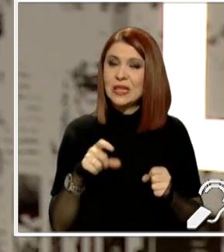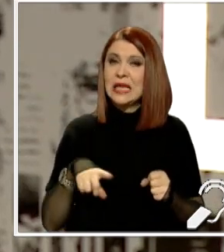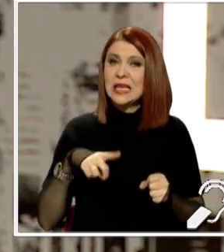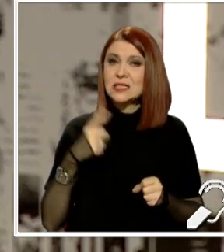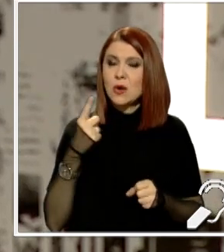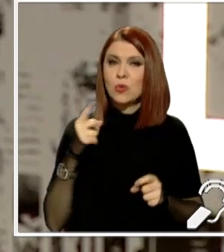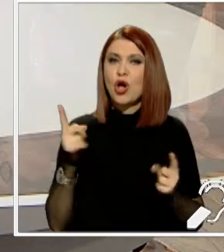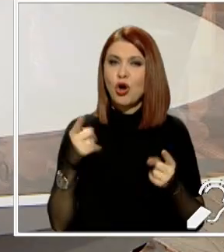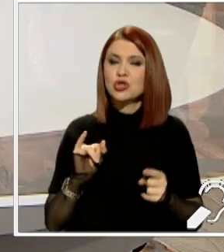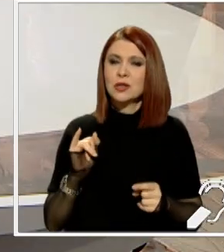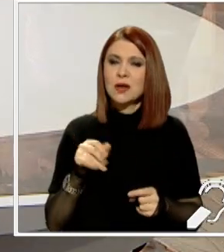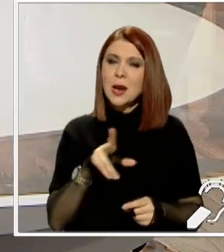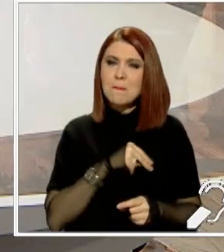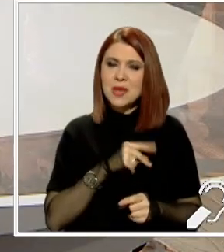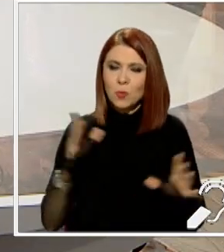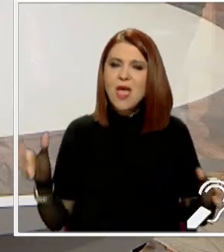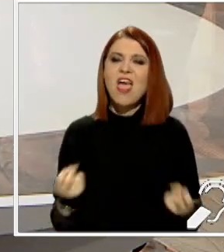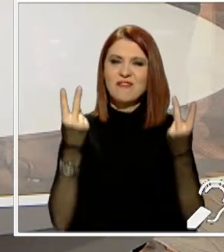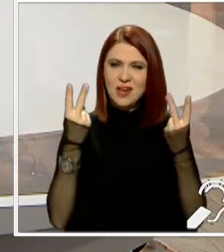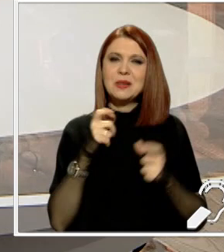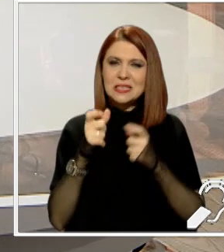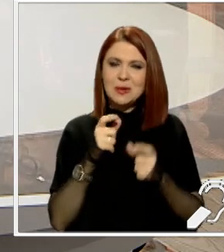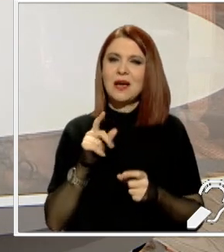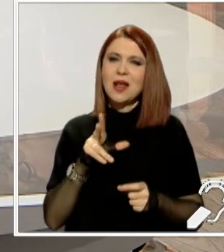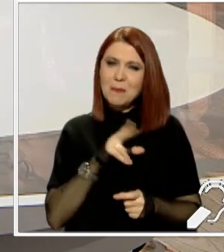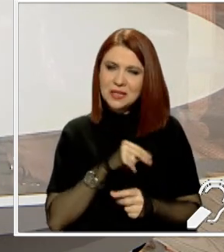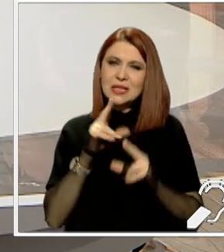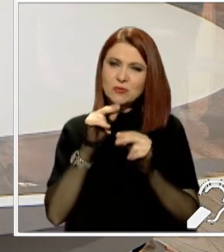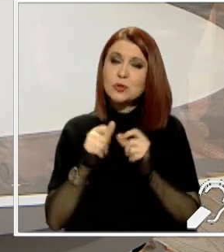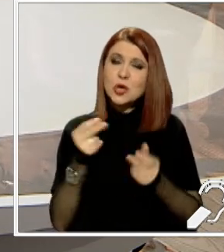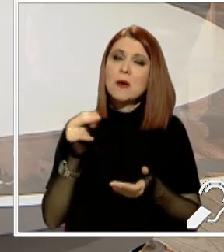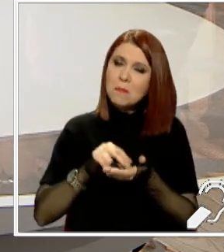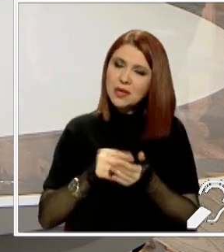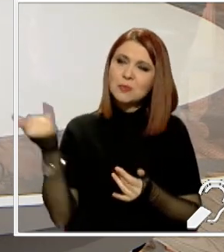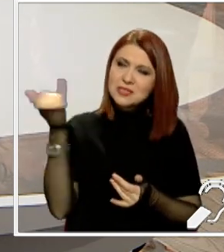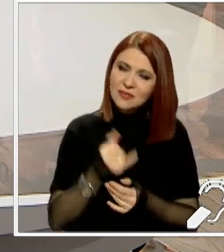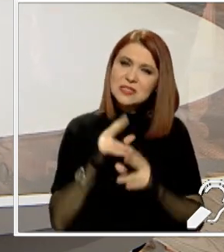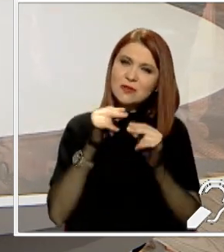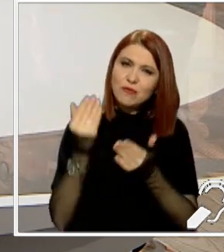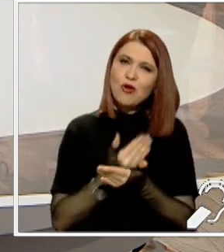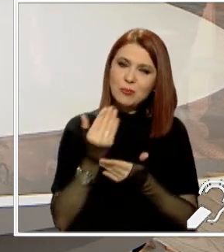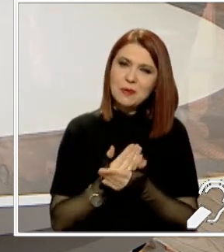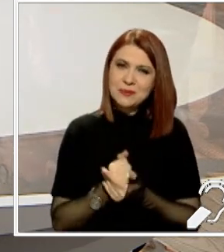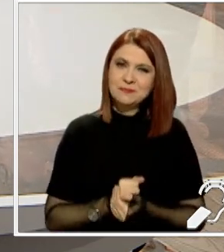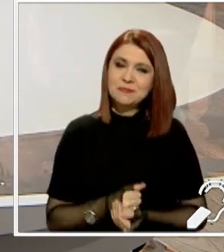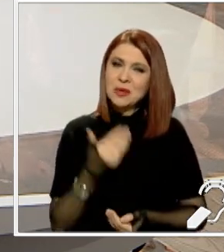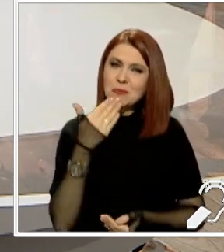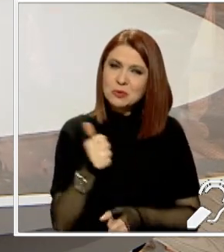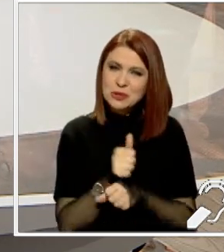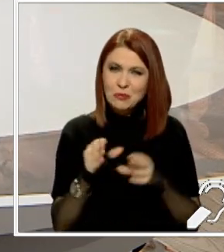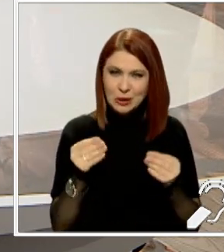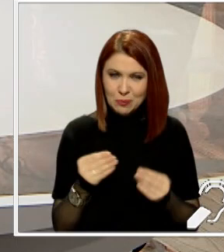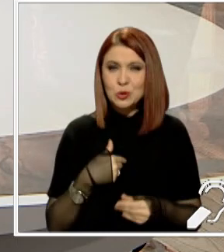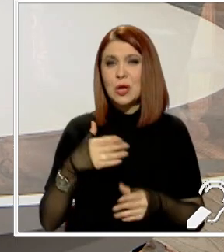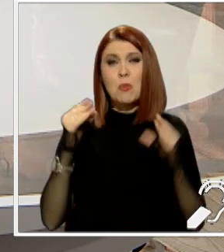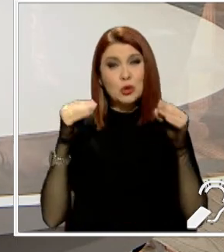Este un concert care merită... E un eveniment care a meritat să vorbim și pe care merită să venim să-l vedem. Da. Vă mulțumesc foarte mult,